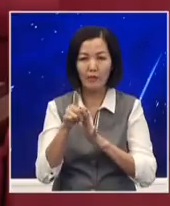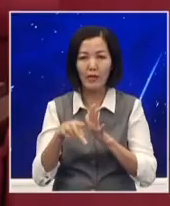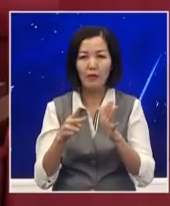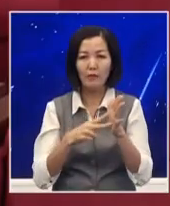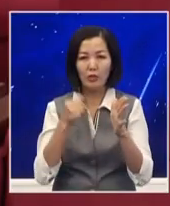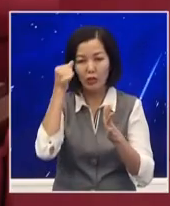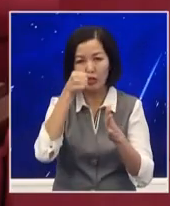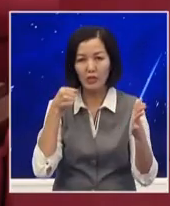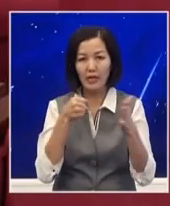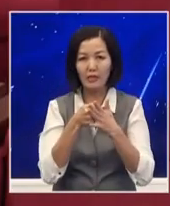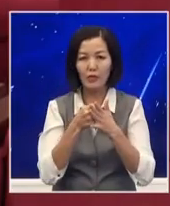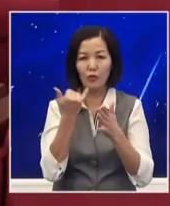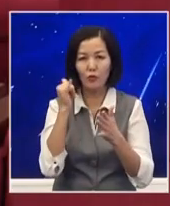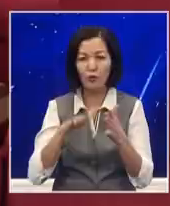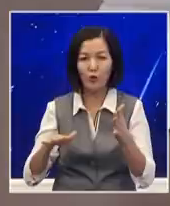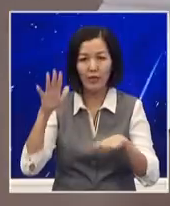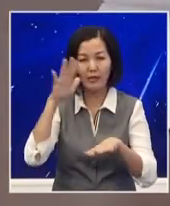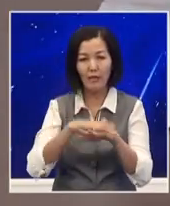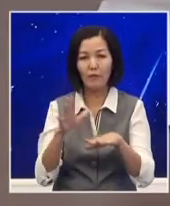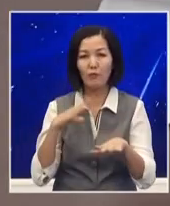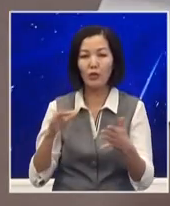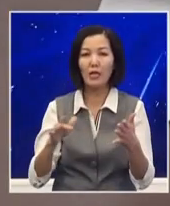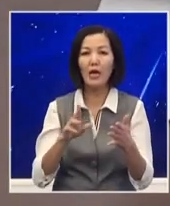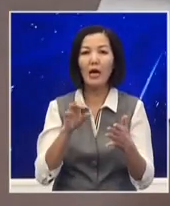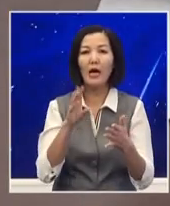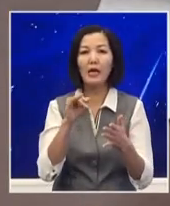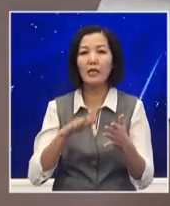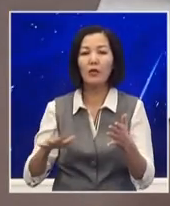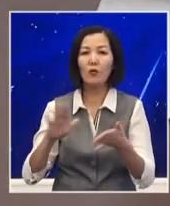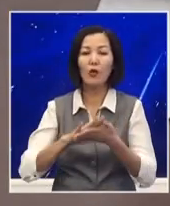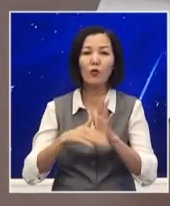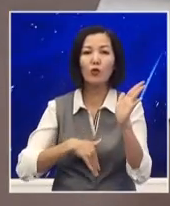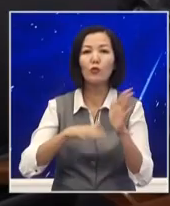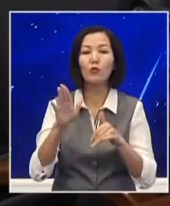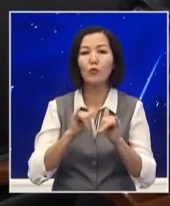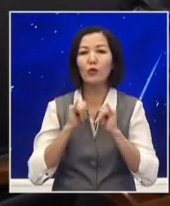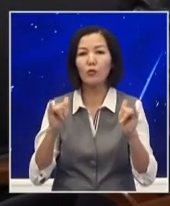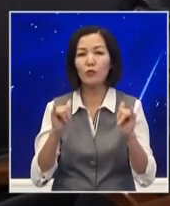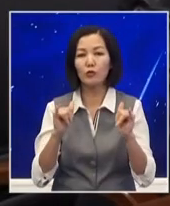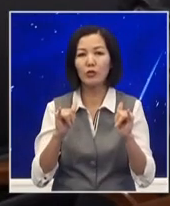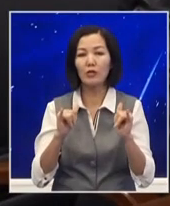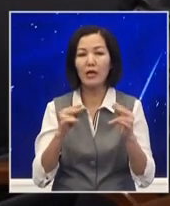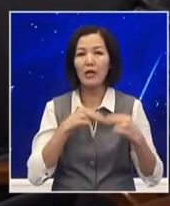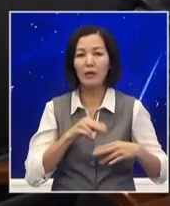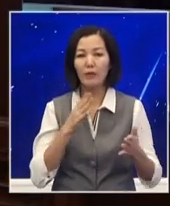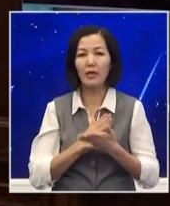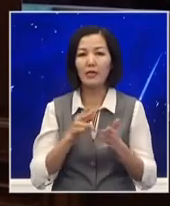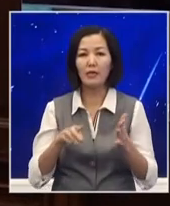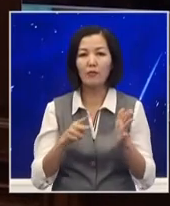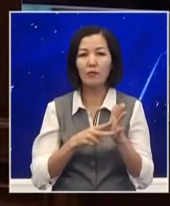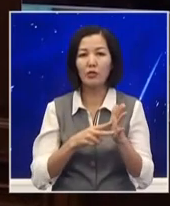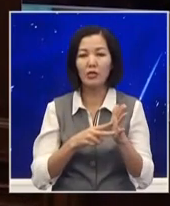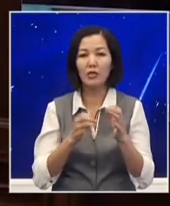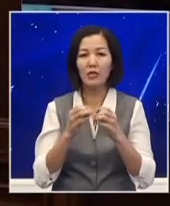1999-2007 жылдар аралығында Ұйғыр ауданының әкімі болды. Қарадала өлкесінің әлеуетін көтеруге тер төкті. Ал 2007-14